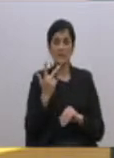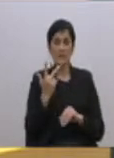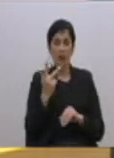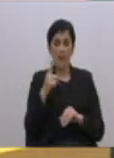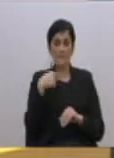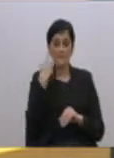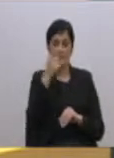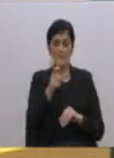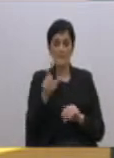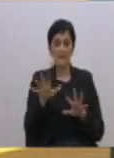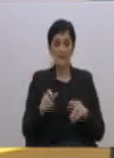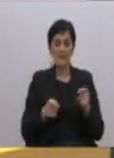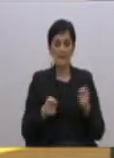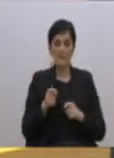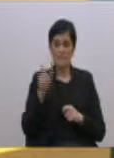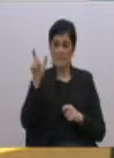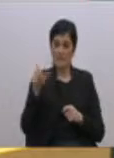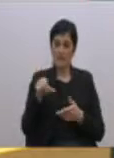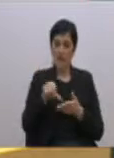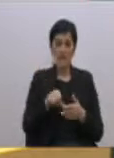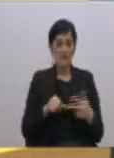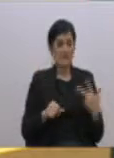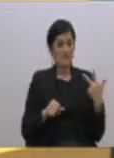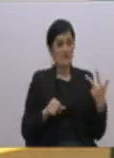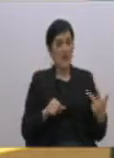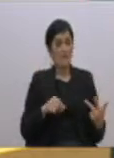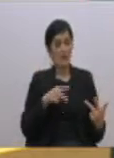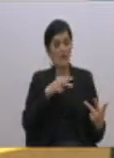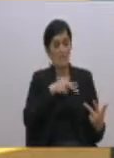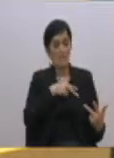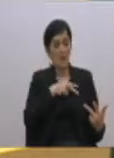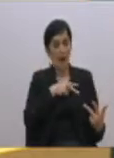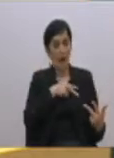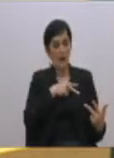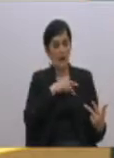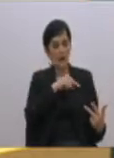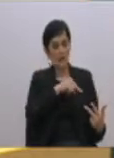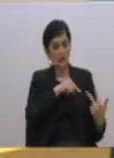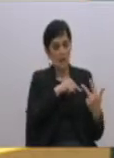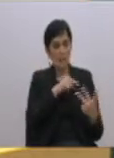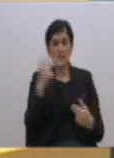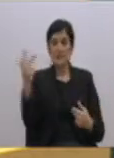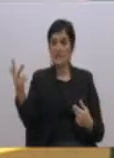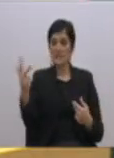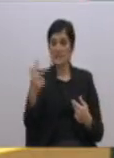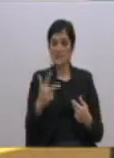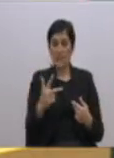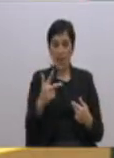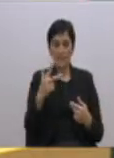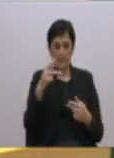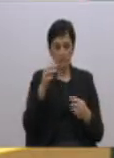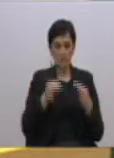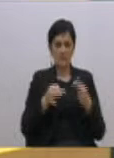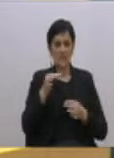სამი პრეზიდენტს წარმოადგენდა, სამი პარლამენტს და სამი სასამართლოს მიერ იყო დანიშნული, ანუ 1/13